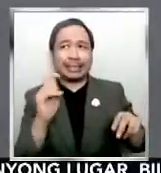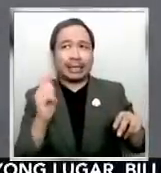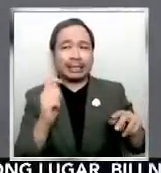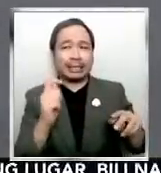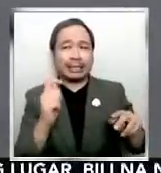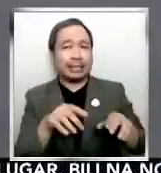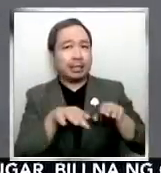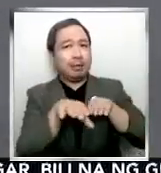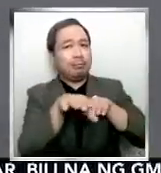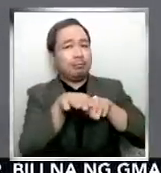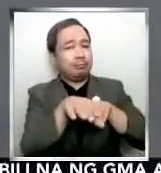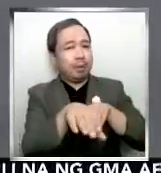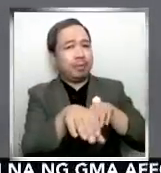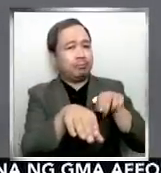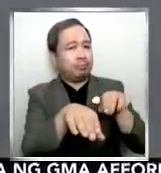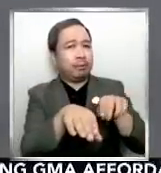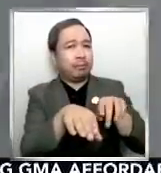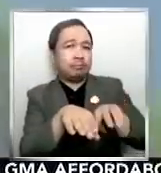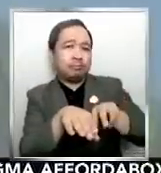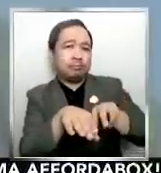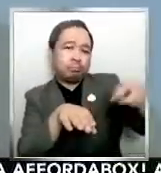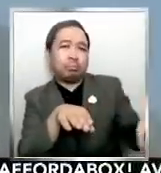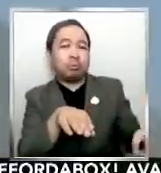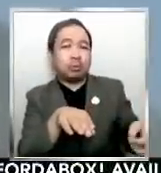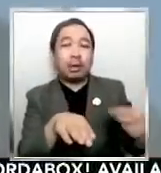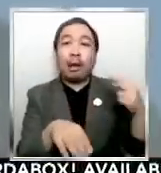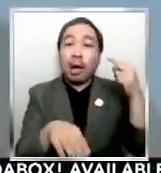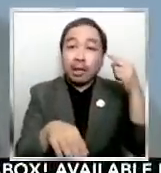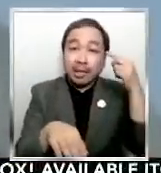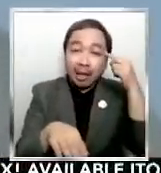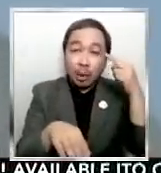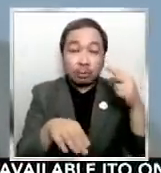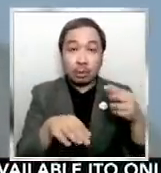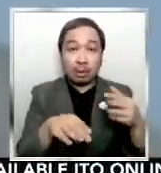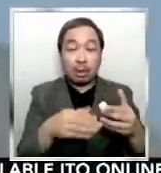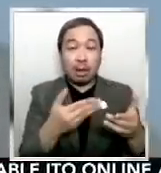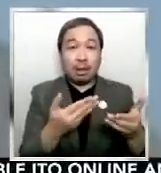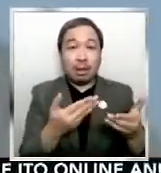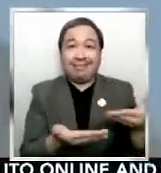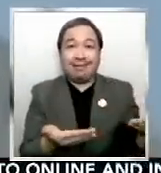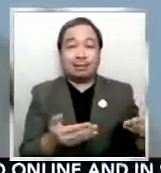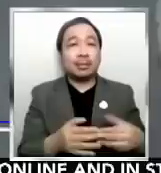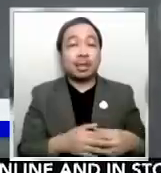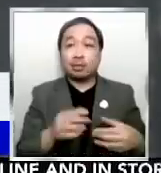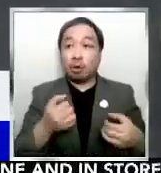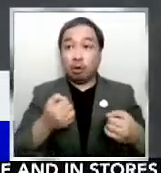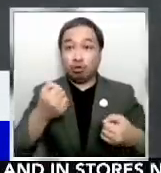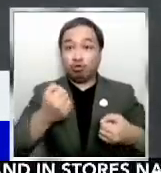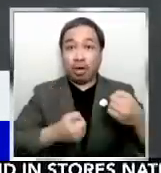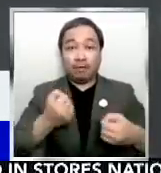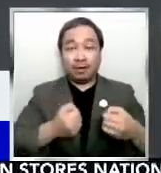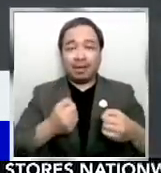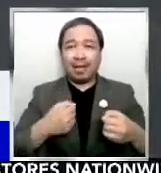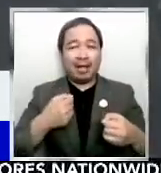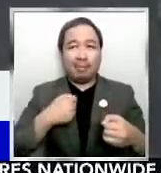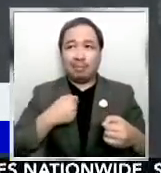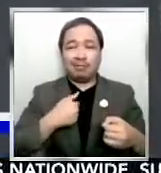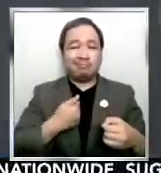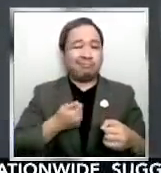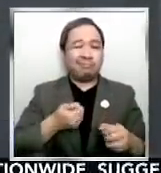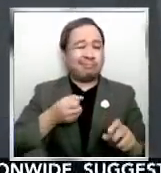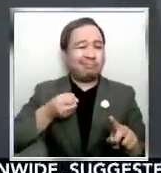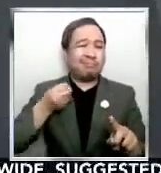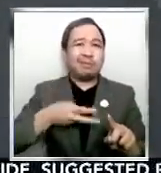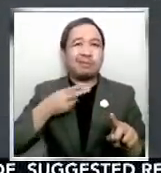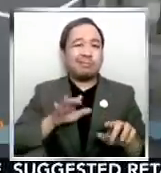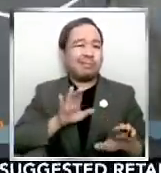Inakala niya raw noong una na gamit lang. Siyempre, driver's instinct, mapapapreno ka kaagad. Nagulat na lang ako, sir. Napansin ko na